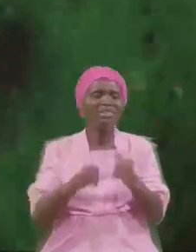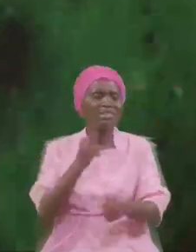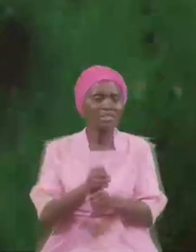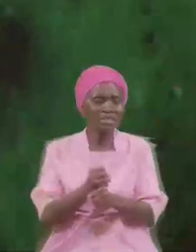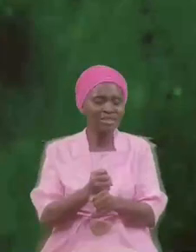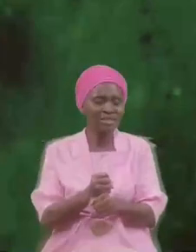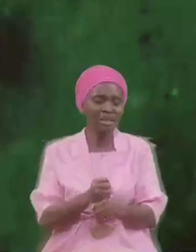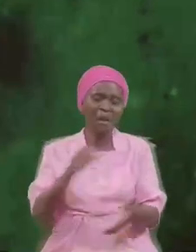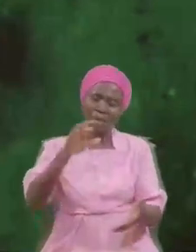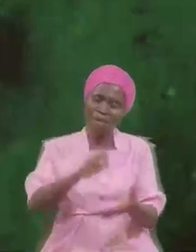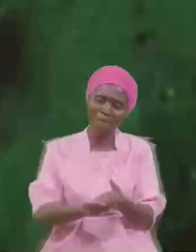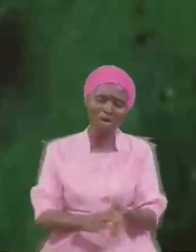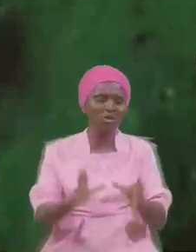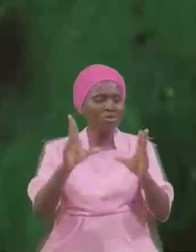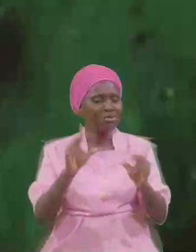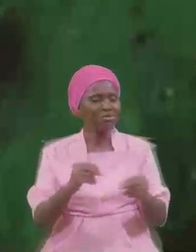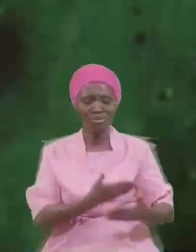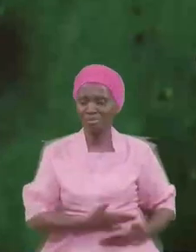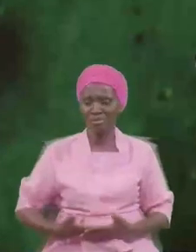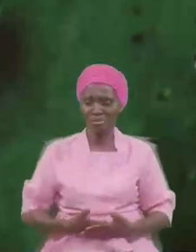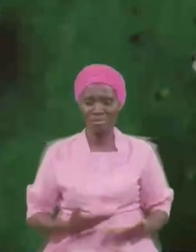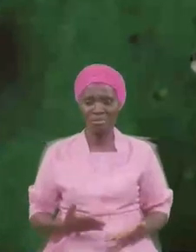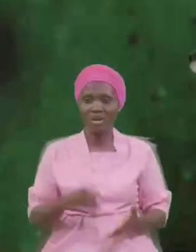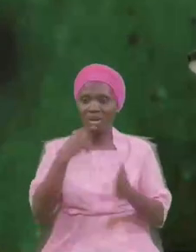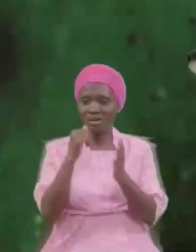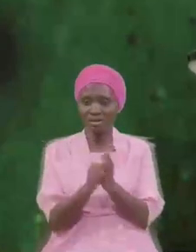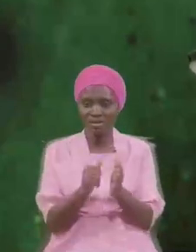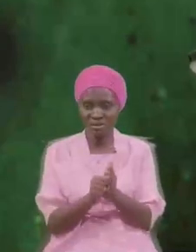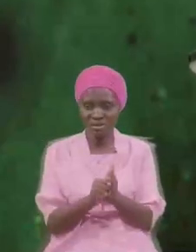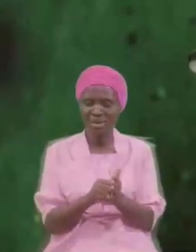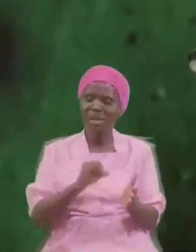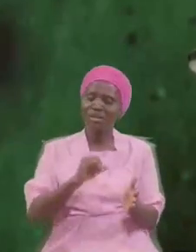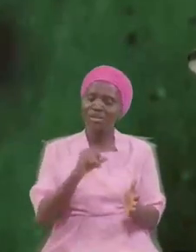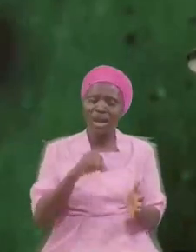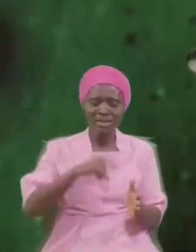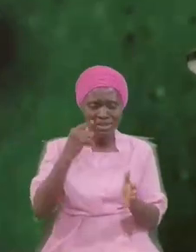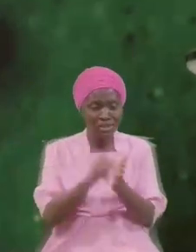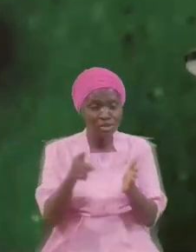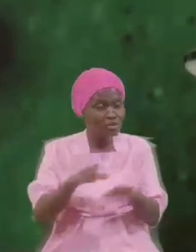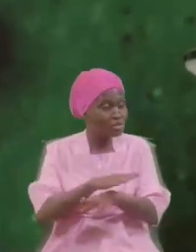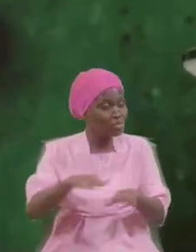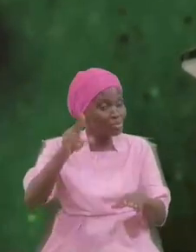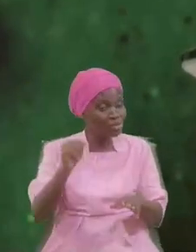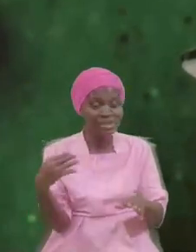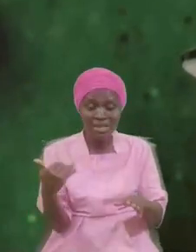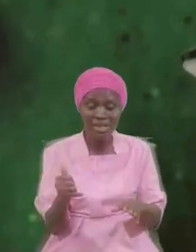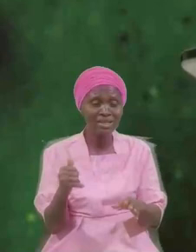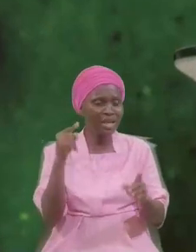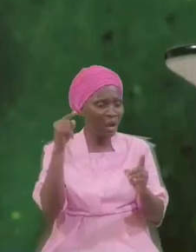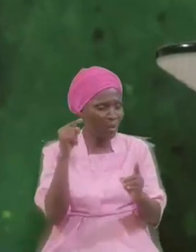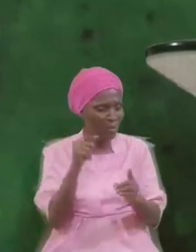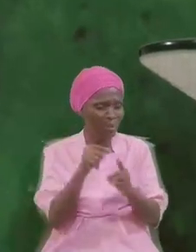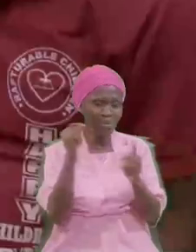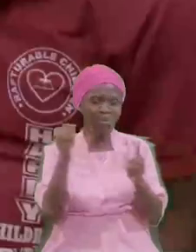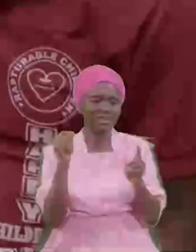il y a tant d'années, pas d'enfants. Je lui ai dit, mais tu n'as pas besoin de rendez-vous. Il dit, que pourquoi? Il dit, le rendez-vous est